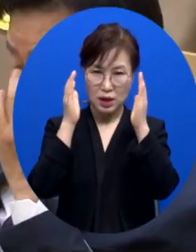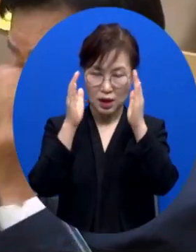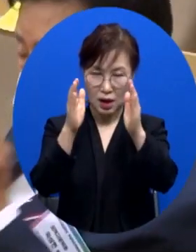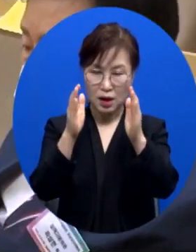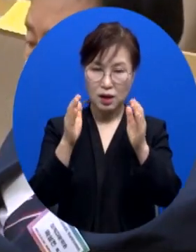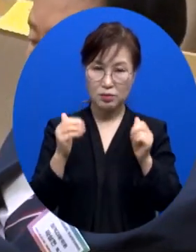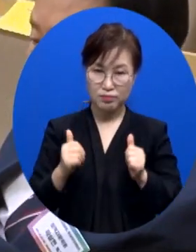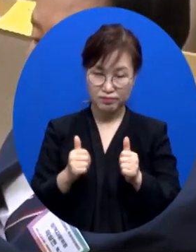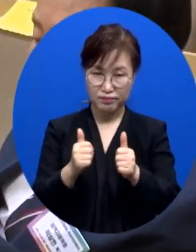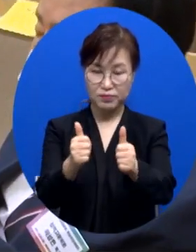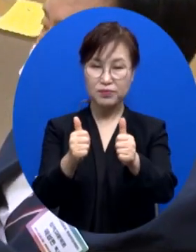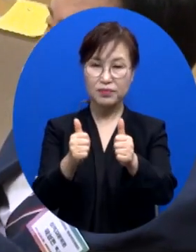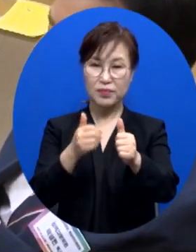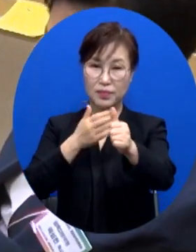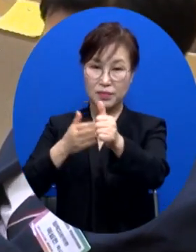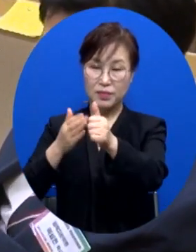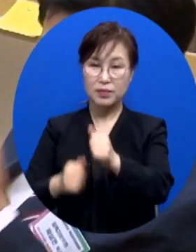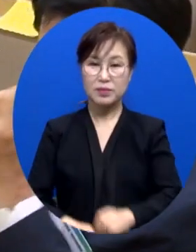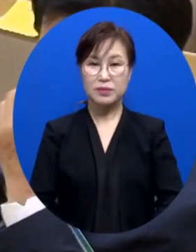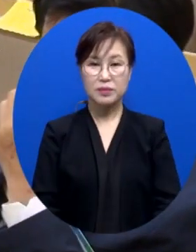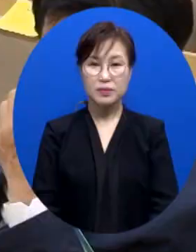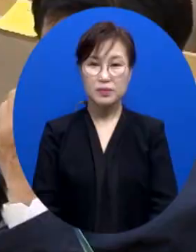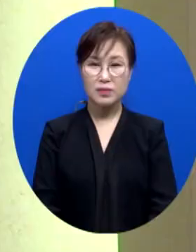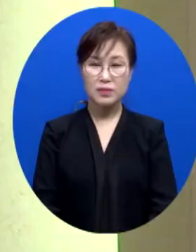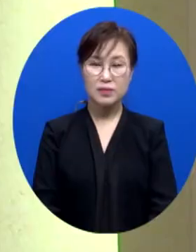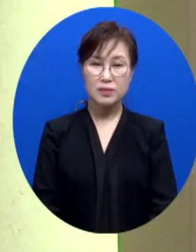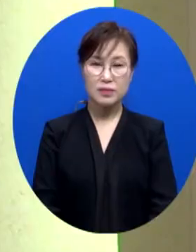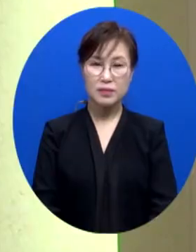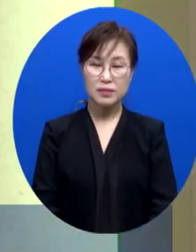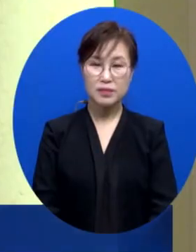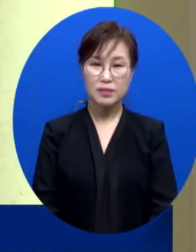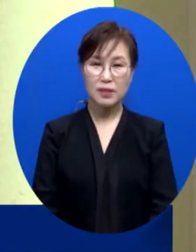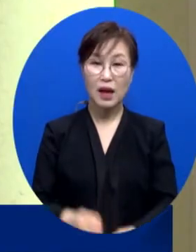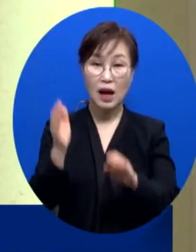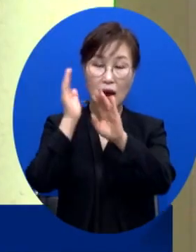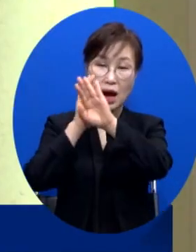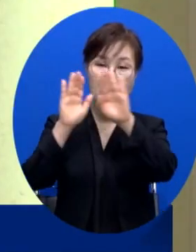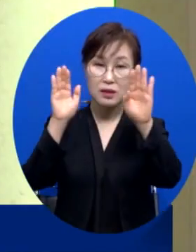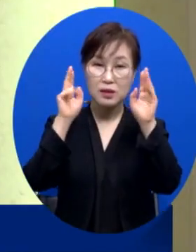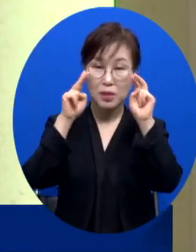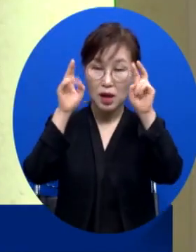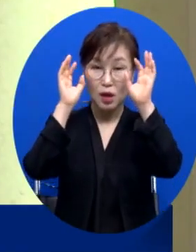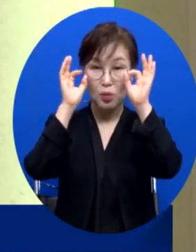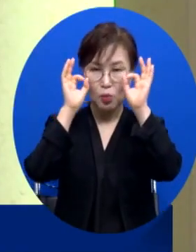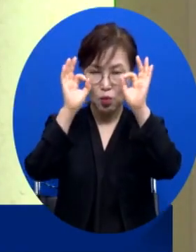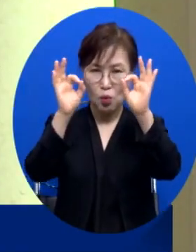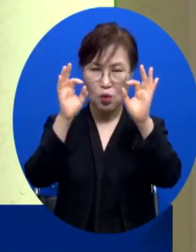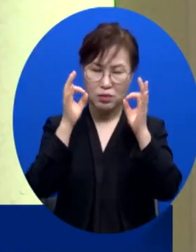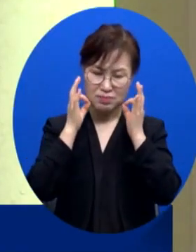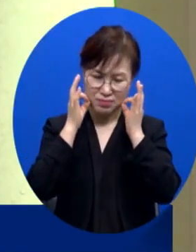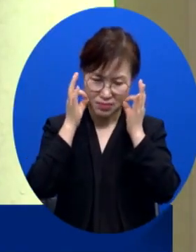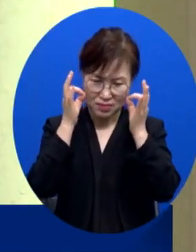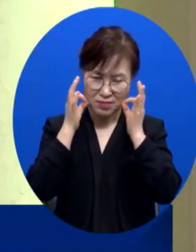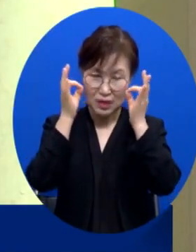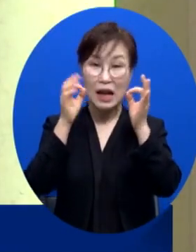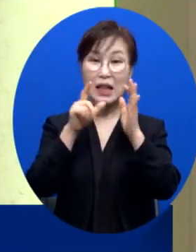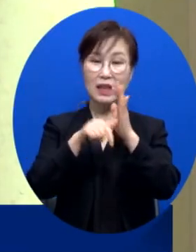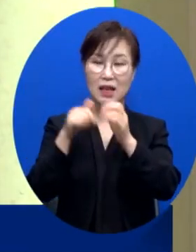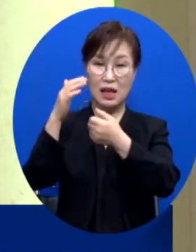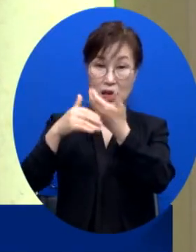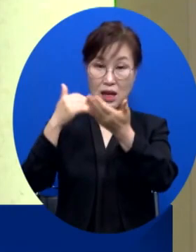다 함께 노력하자는 당부의 메시지를 남겼습니다. 하늘을 바라보며 몸부림칠 때 하나님의